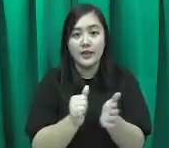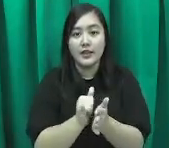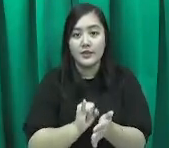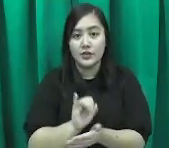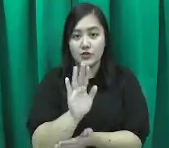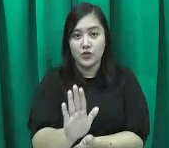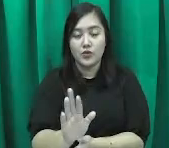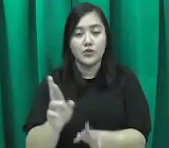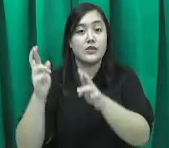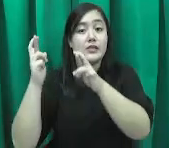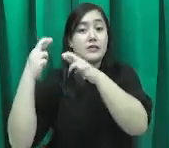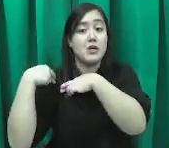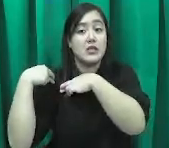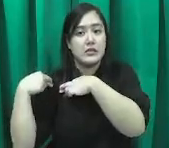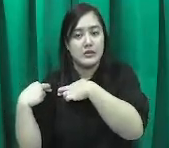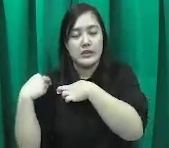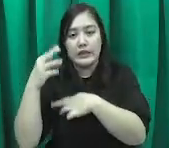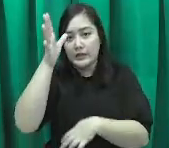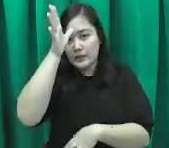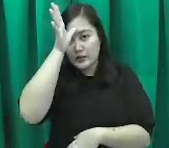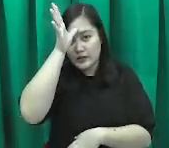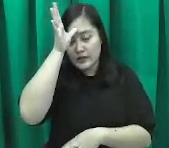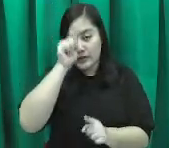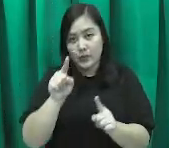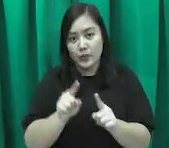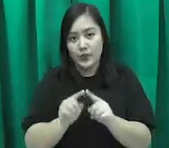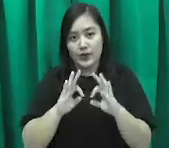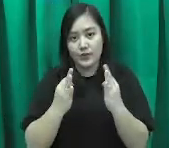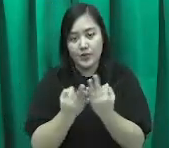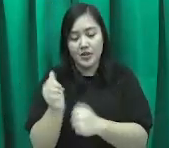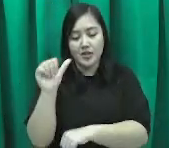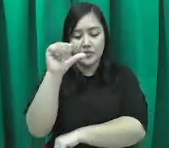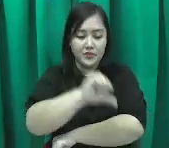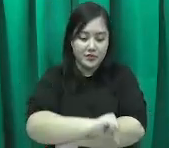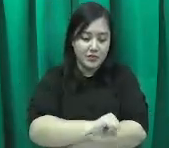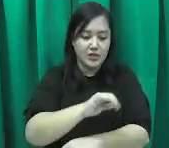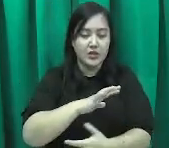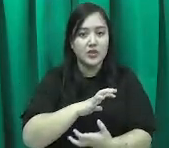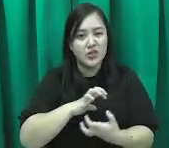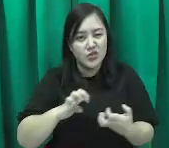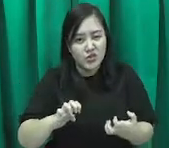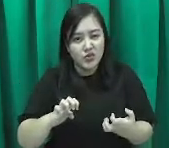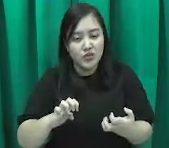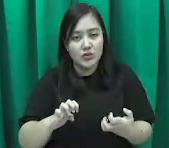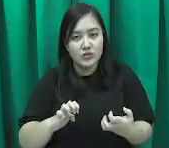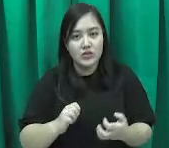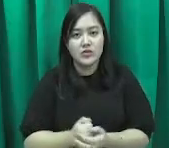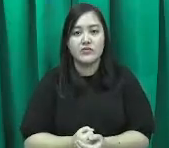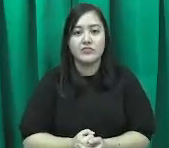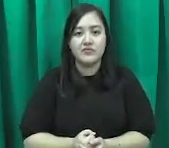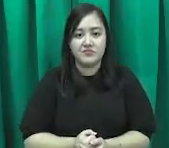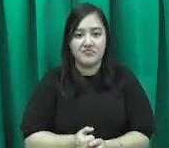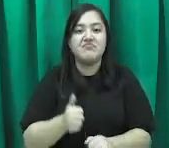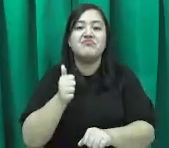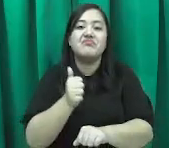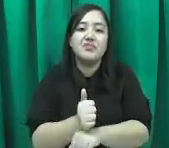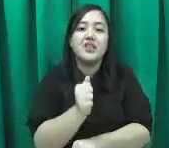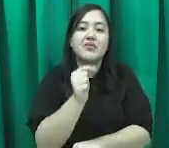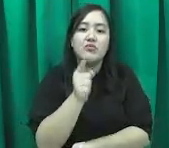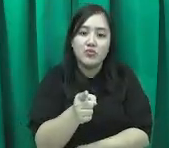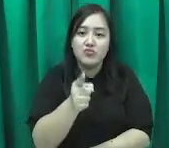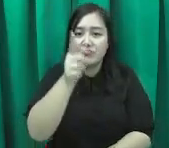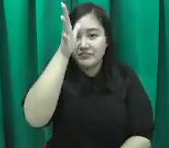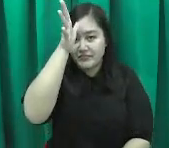ang ating pamilya, our family was perished, sigurado yan, walang ibang ituturo kundi sa halimbawa